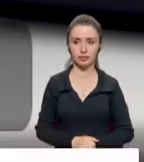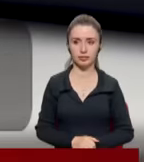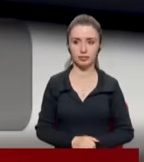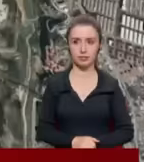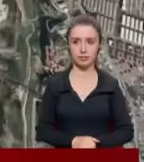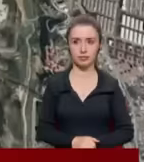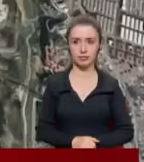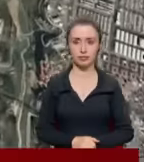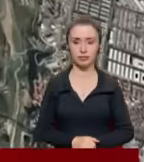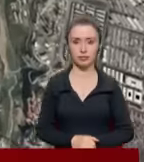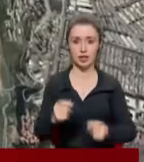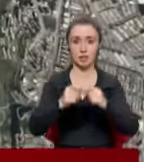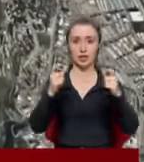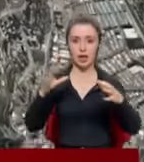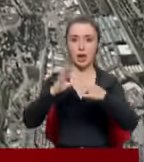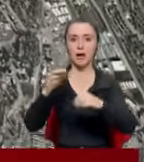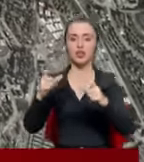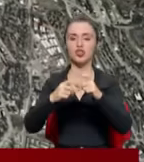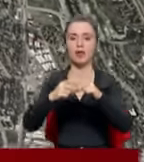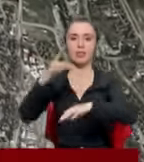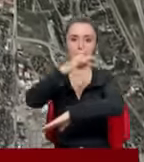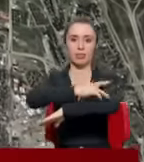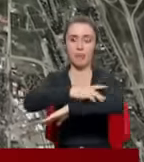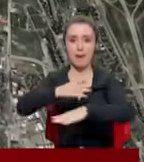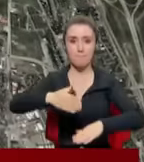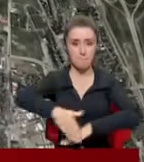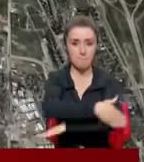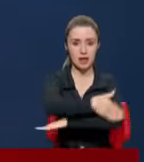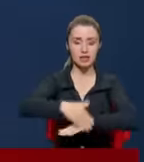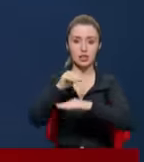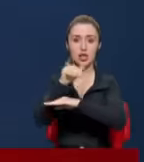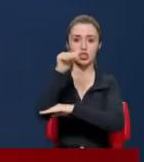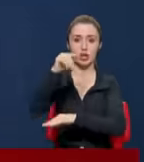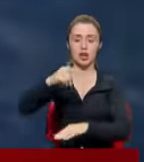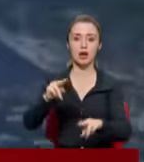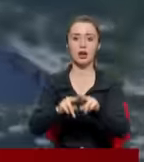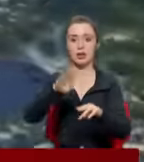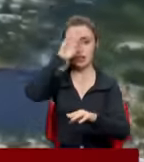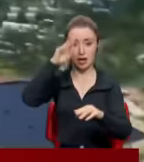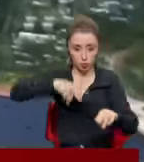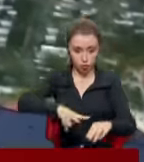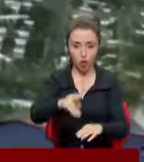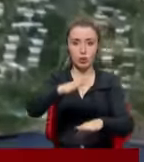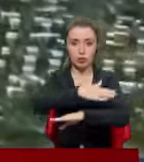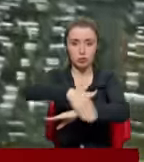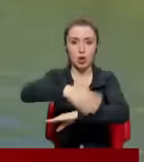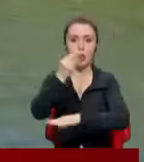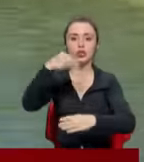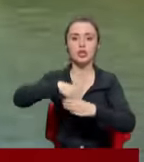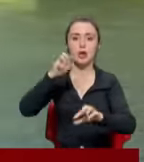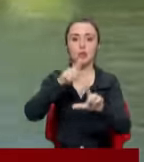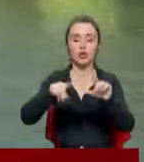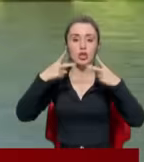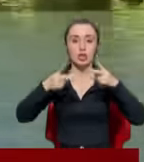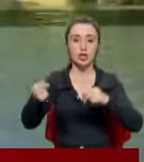bur Başakşehir'e bağlı Şahintepe mahallesi'de yaşayanlar da Kanal İstanbul güzergahında oldukları için proje açıklandıktan